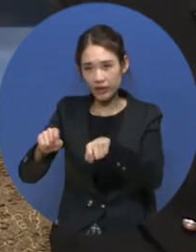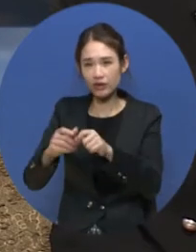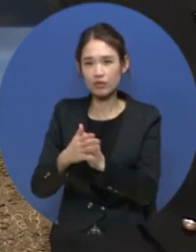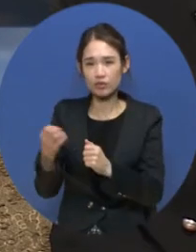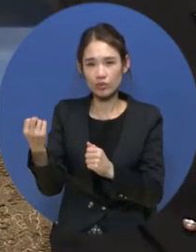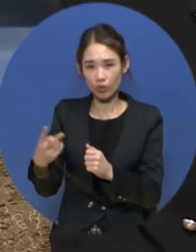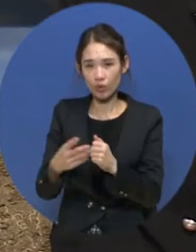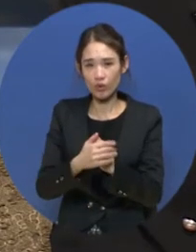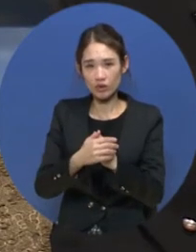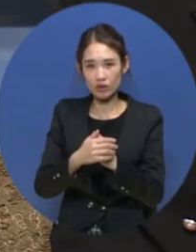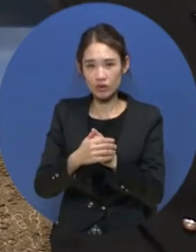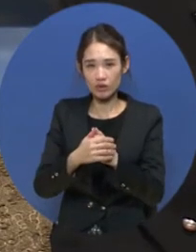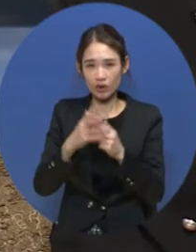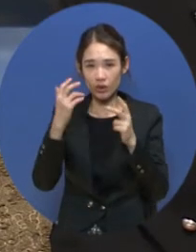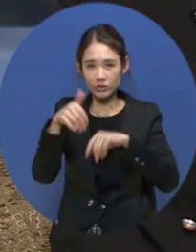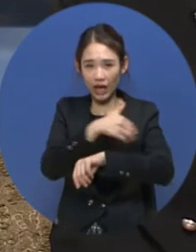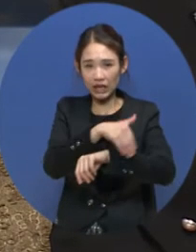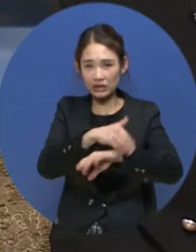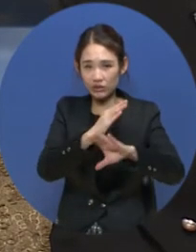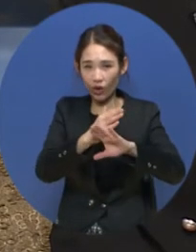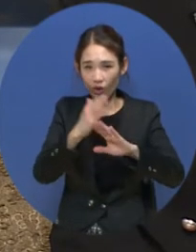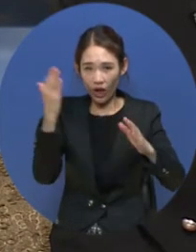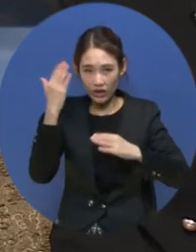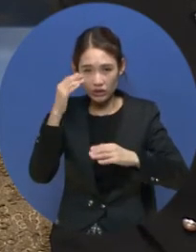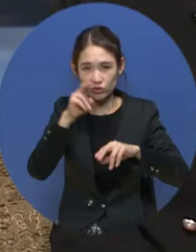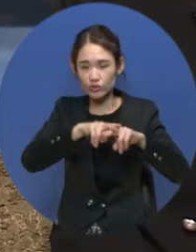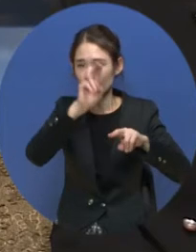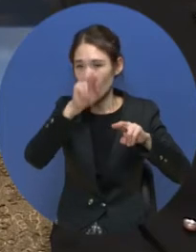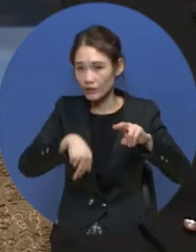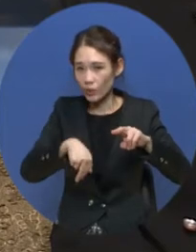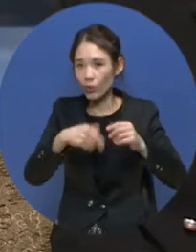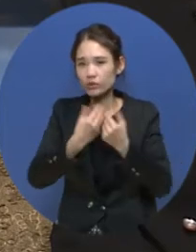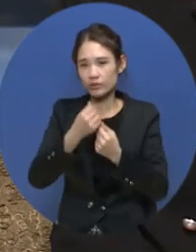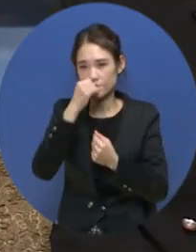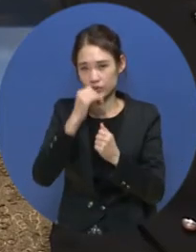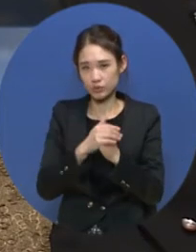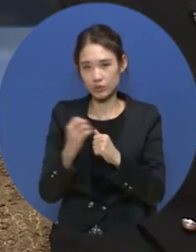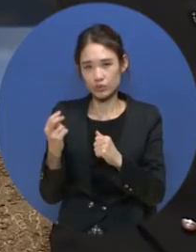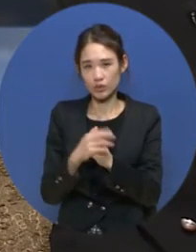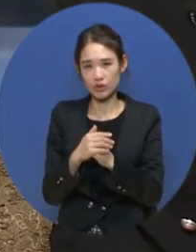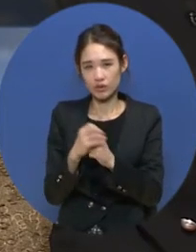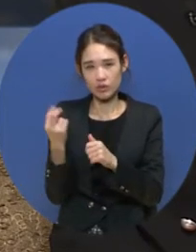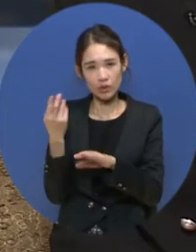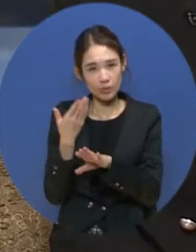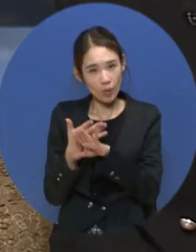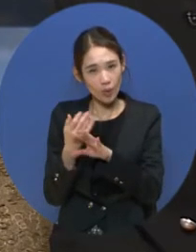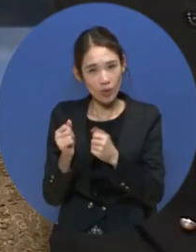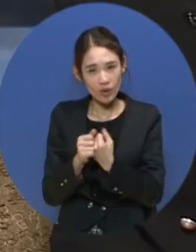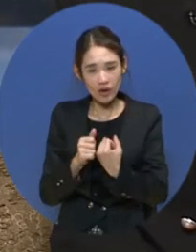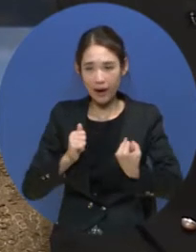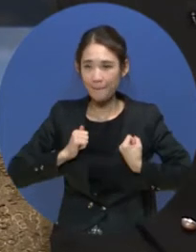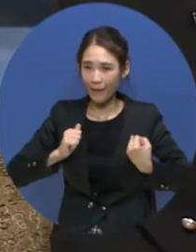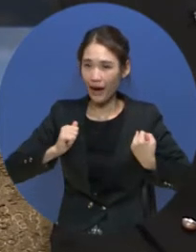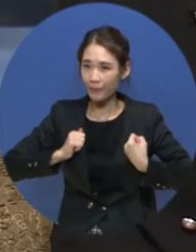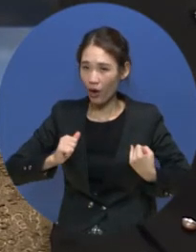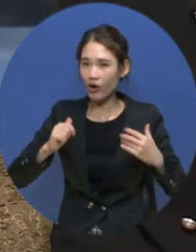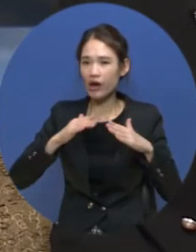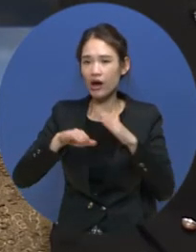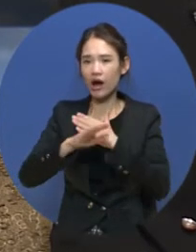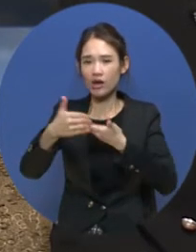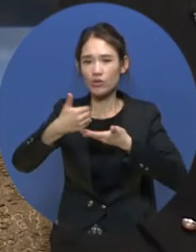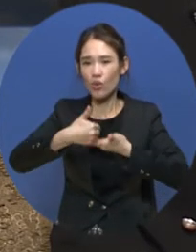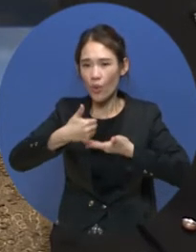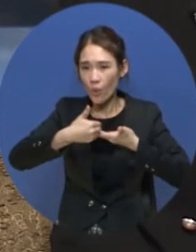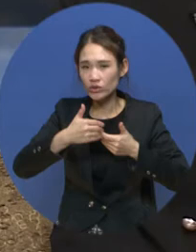그다음에 또 뭐 재원생이 퇴소를 하는 사례도 있고요. 그러면서 또 한편으로는 맞벌이 가정이